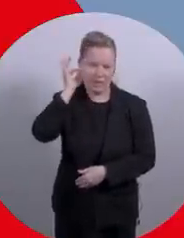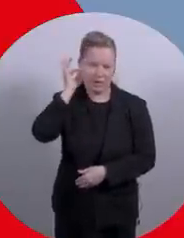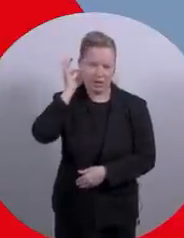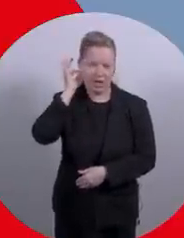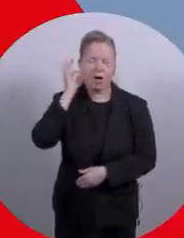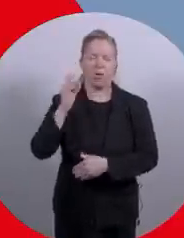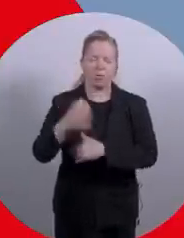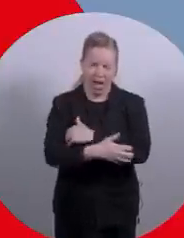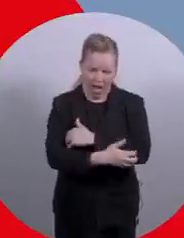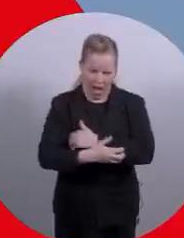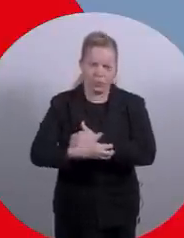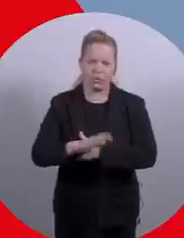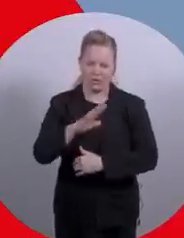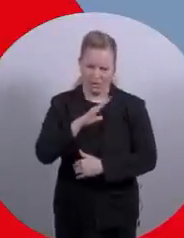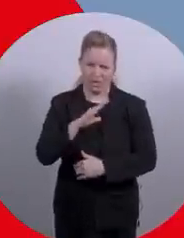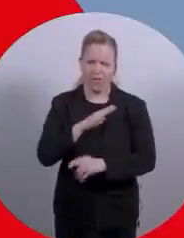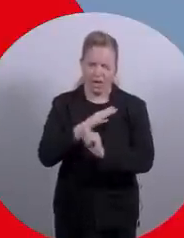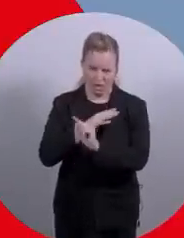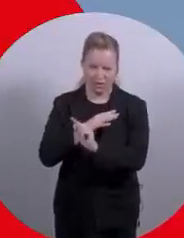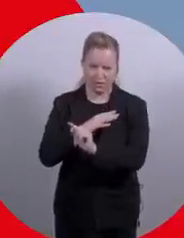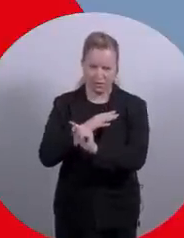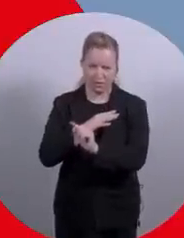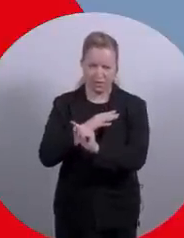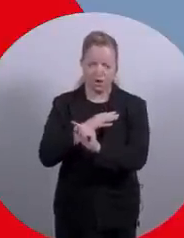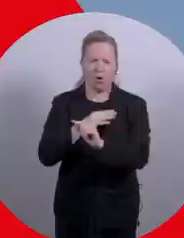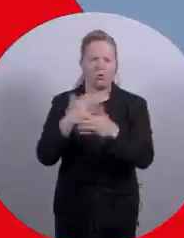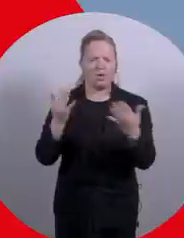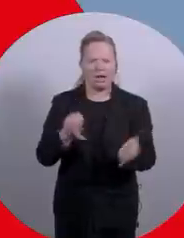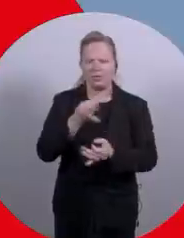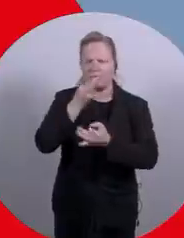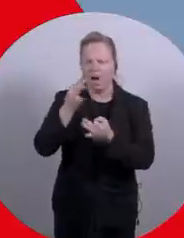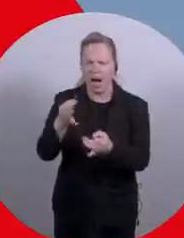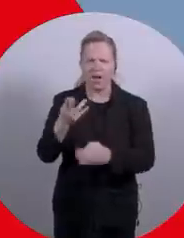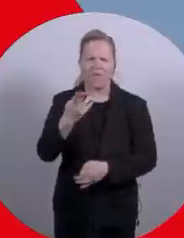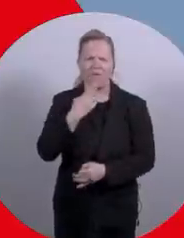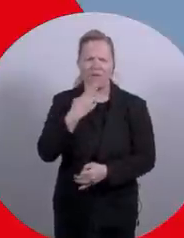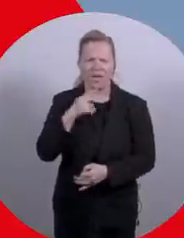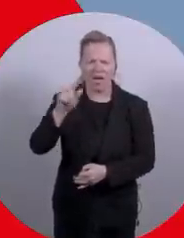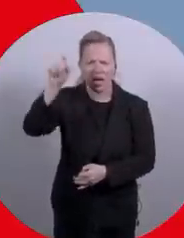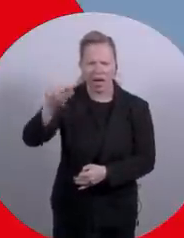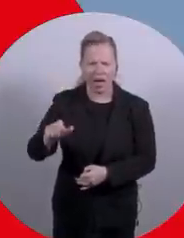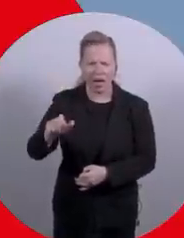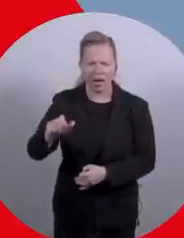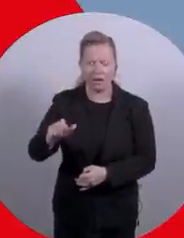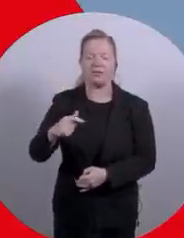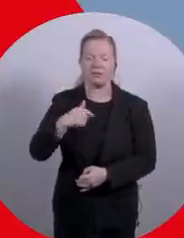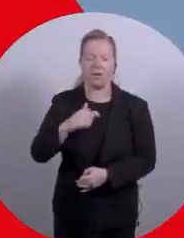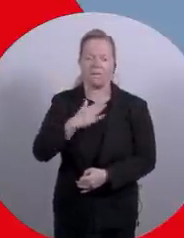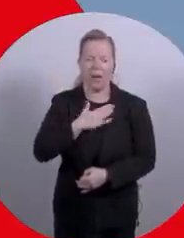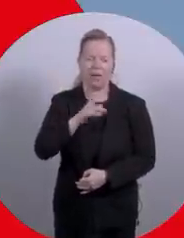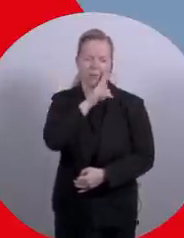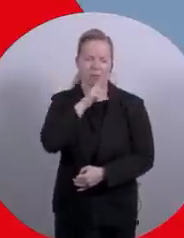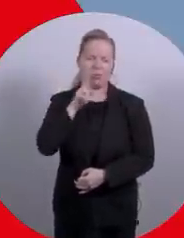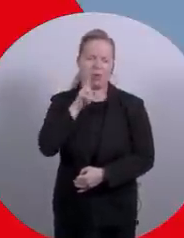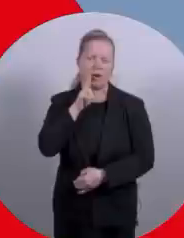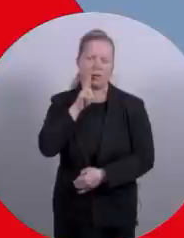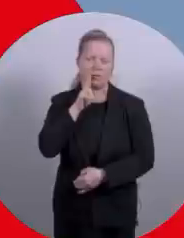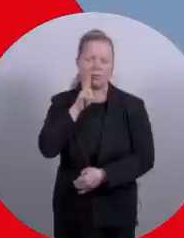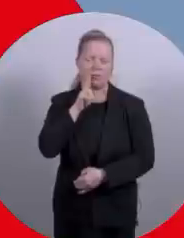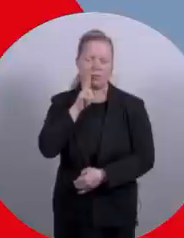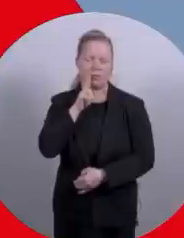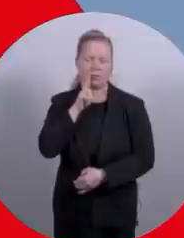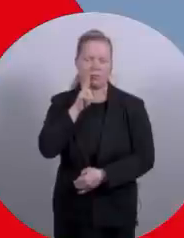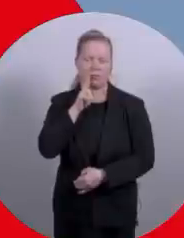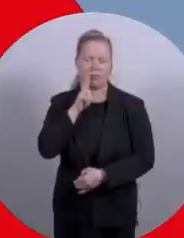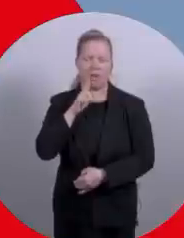armutsgefährdet und die Welt sich fragen wer ist denn das diese Person ist meine Mutter und was meine